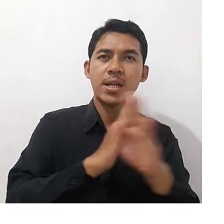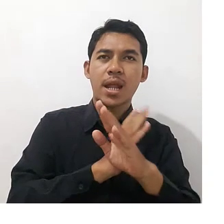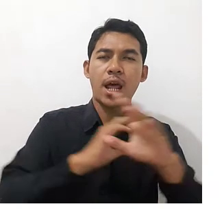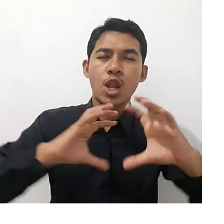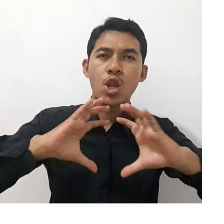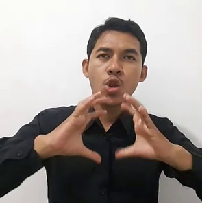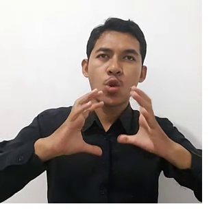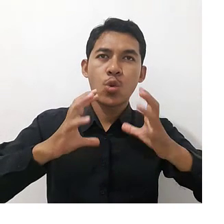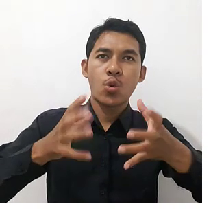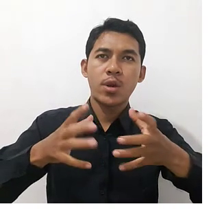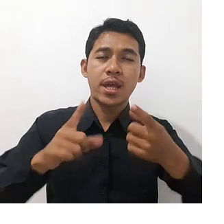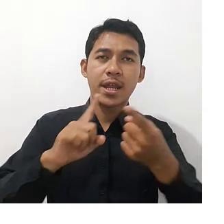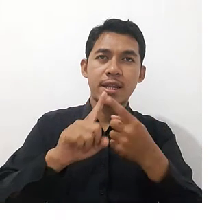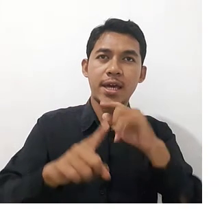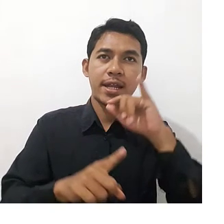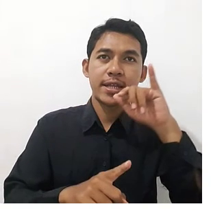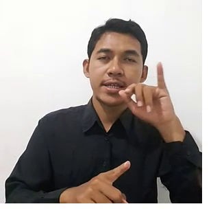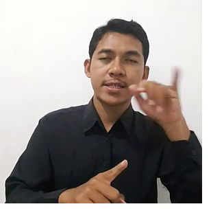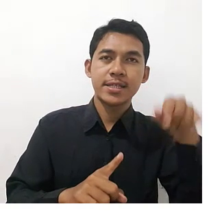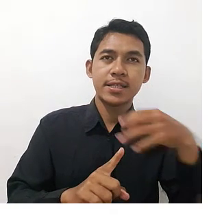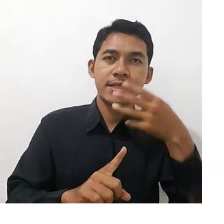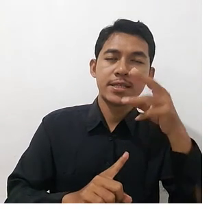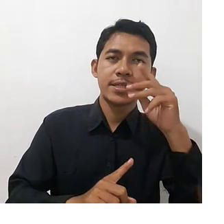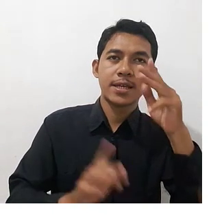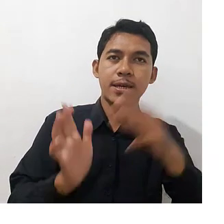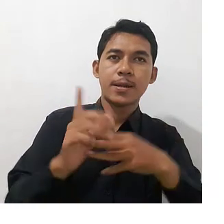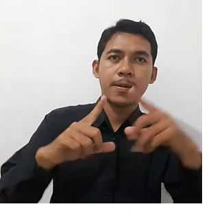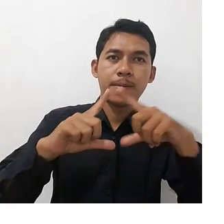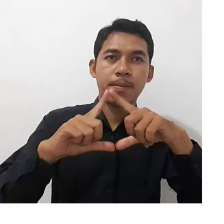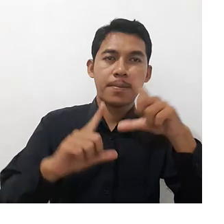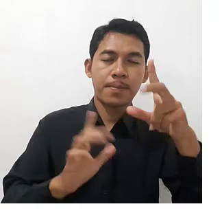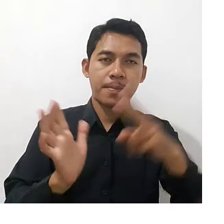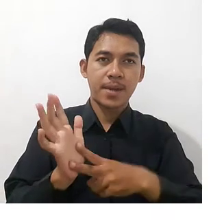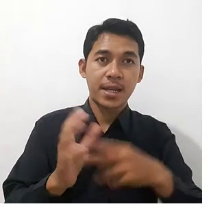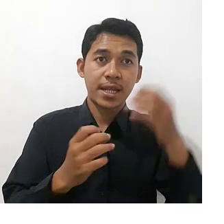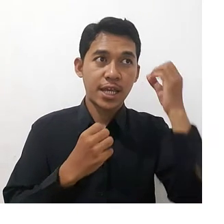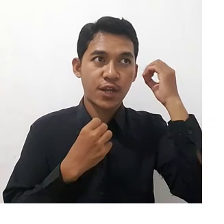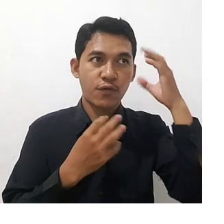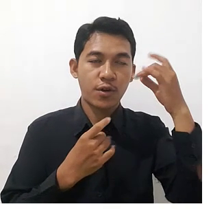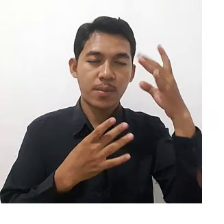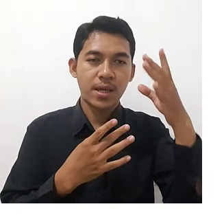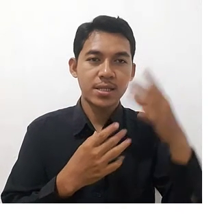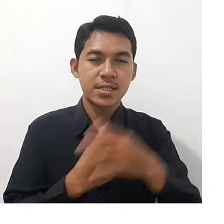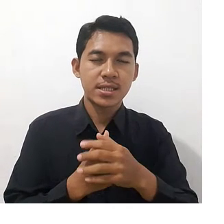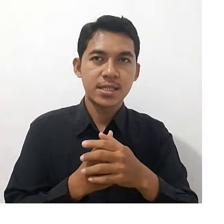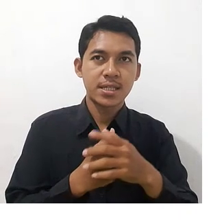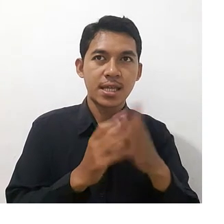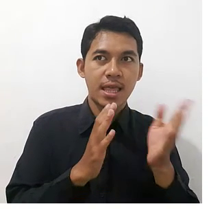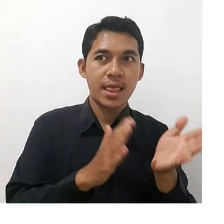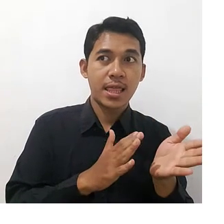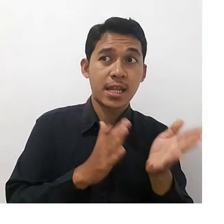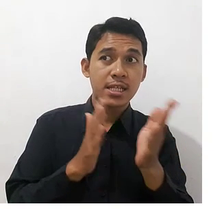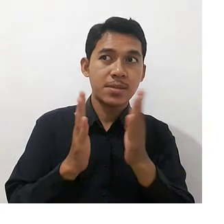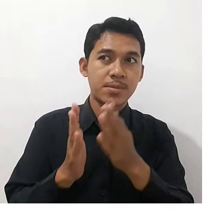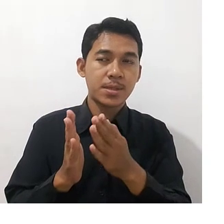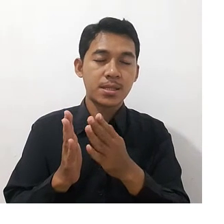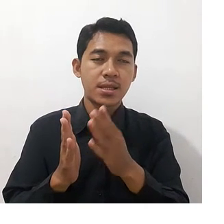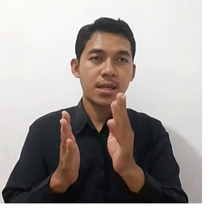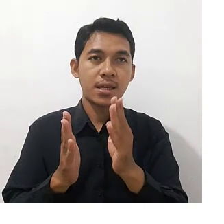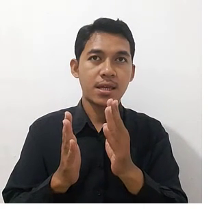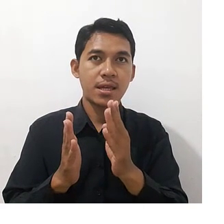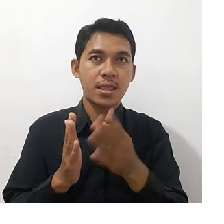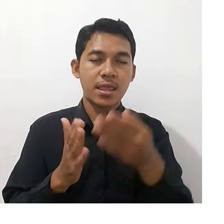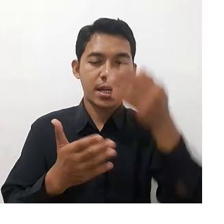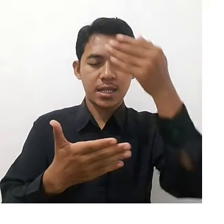Nah, karena si ulah Enigma Machine ini itu bikin komunikasi Jerman itu tersandikan atau terenkripsi dengan baik.